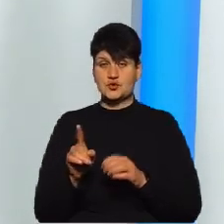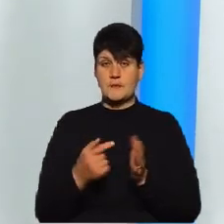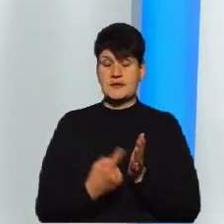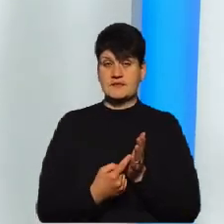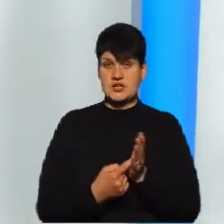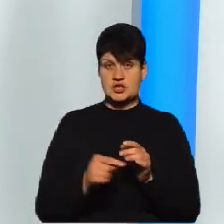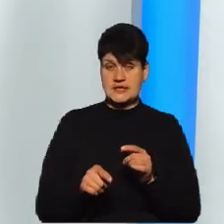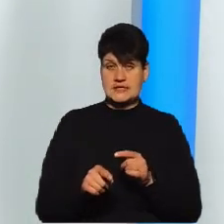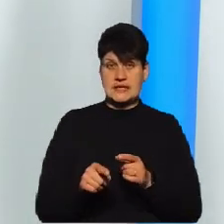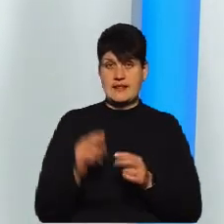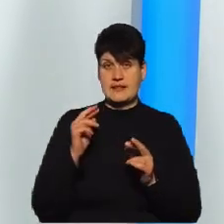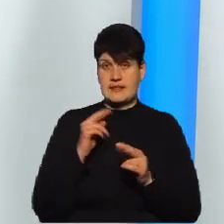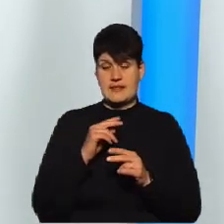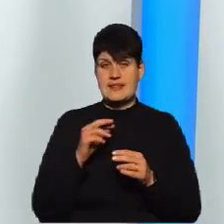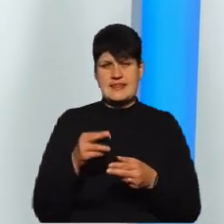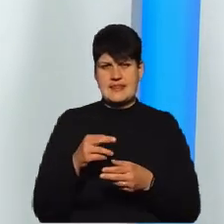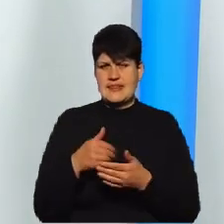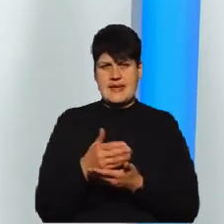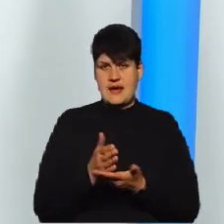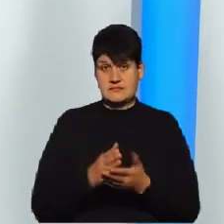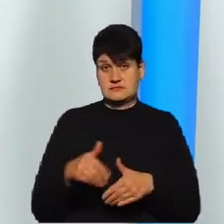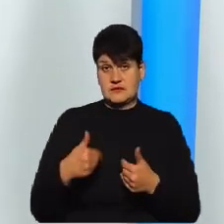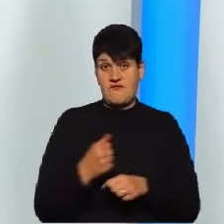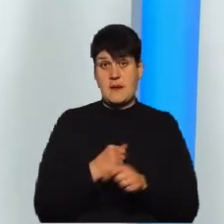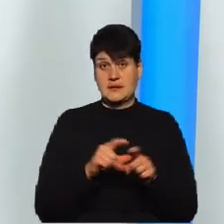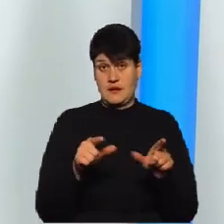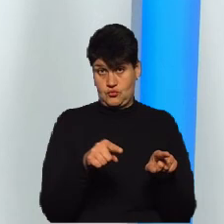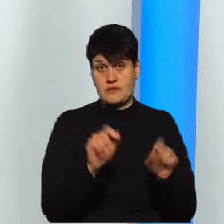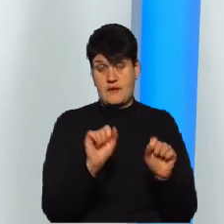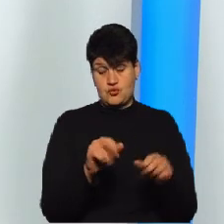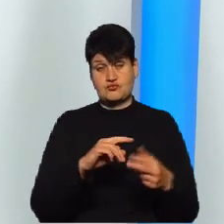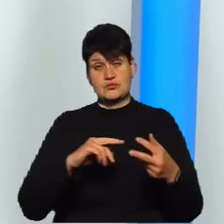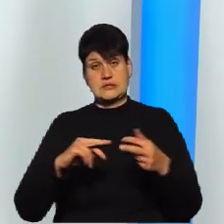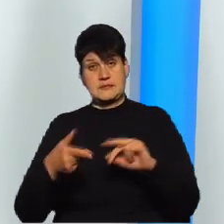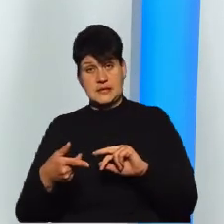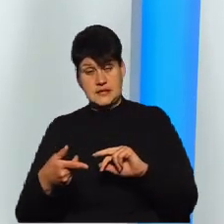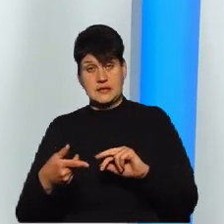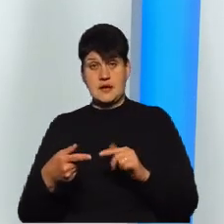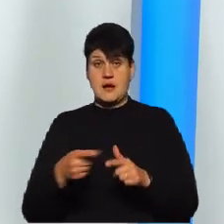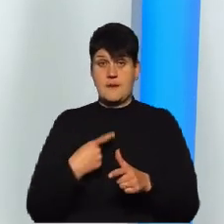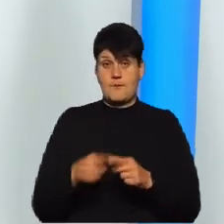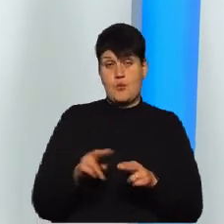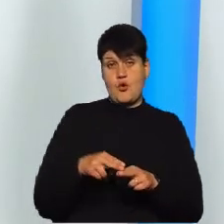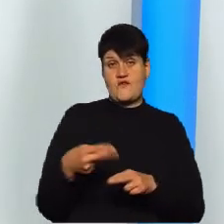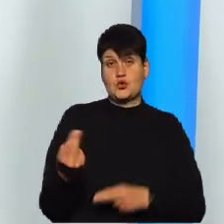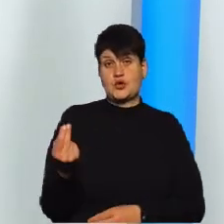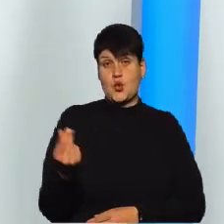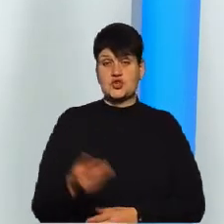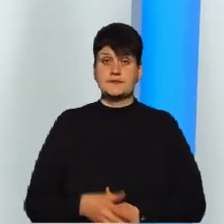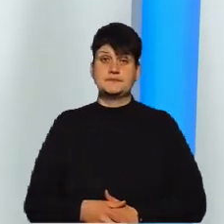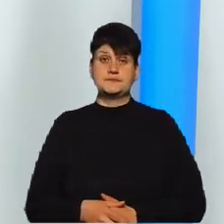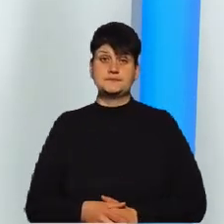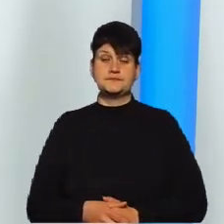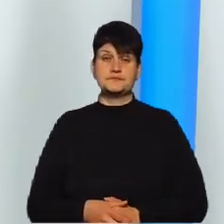не якісний, ви звертаєтеся в аптечний заклад, і вам тоді можуть замінити лікарський засіб або повернути гроші. Можна якось